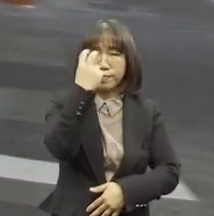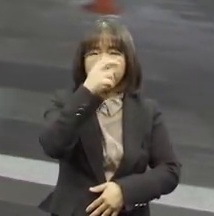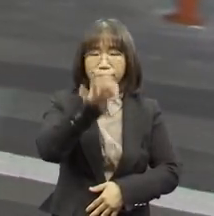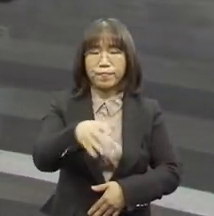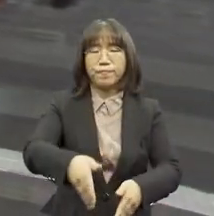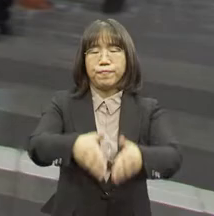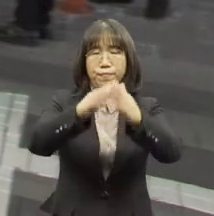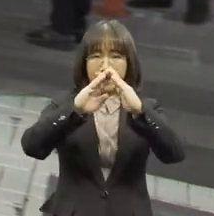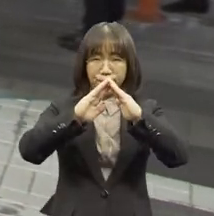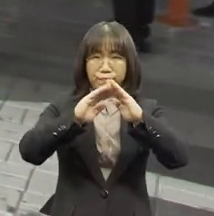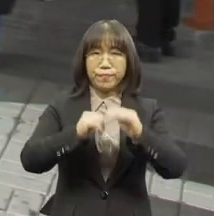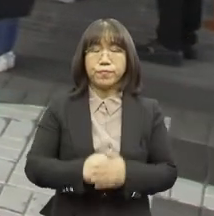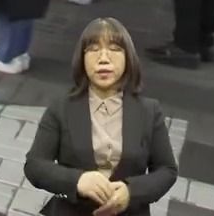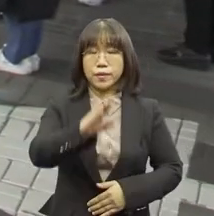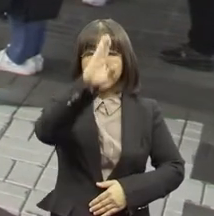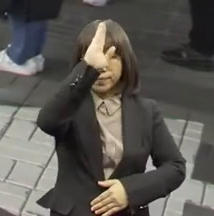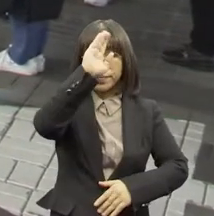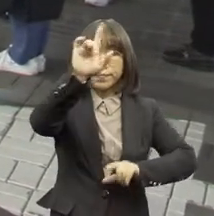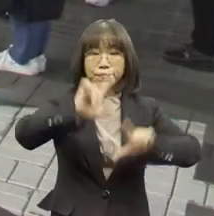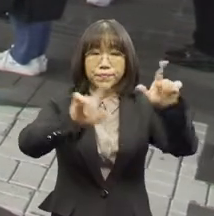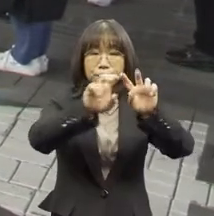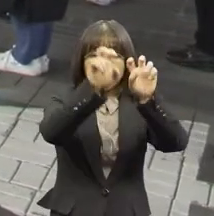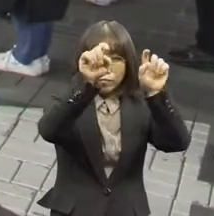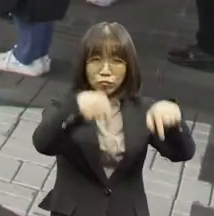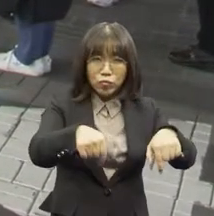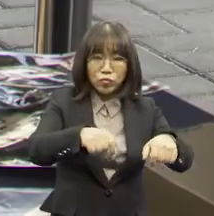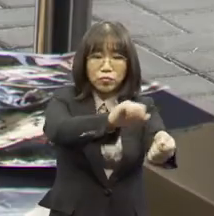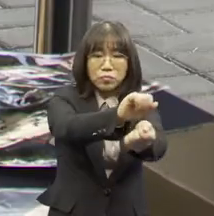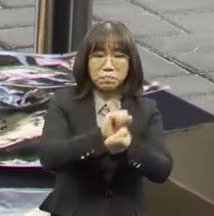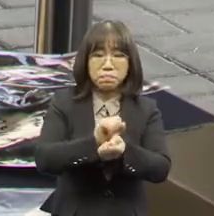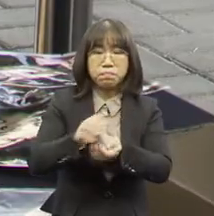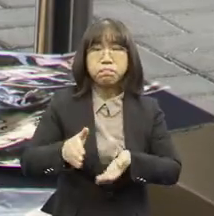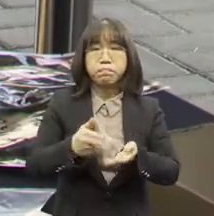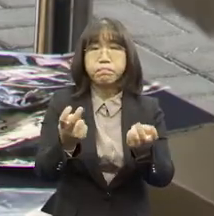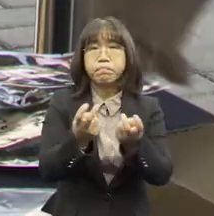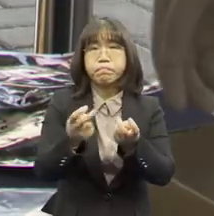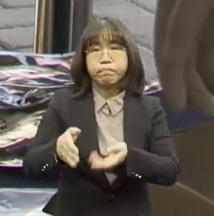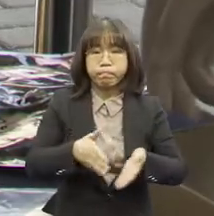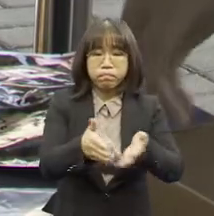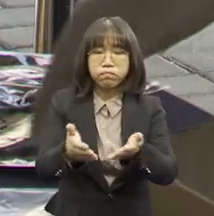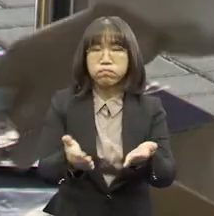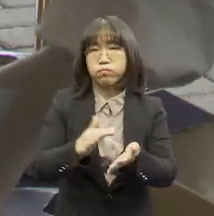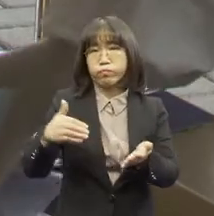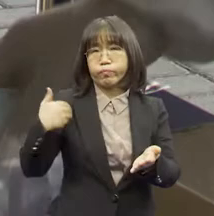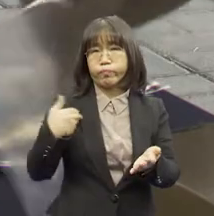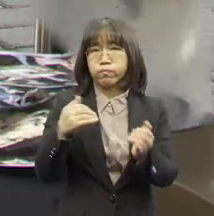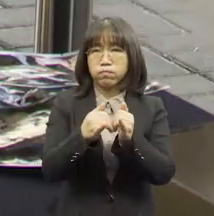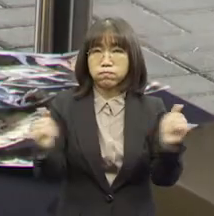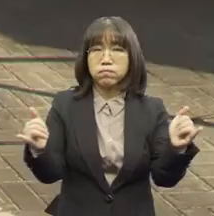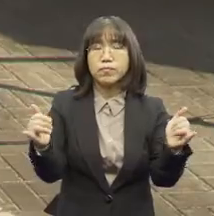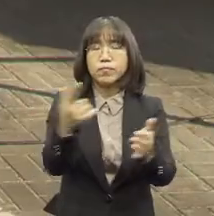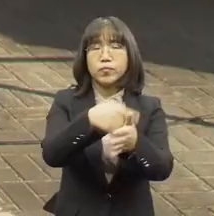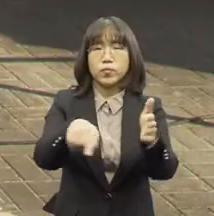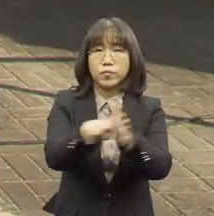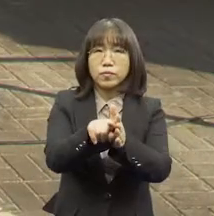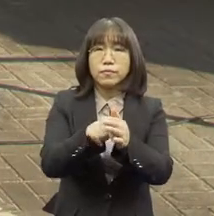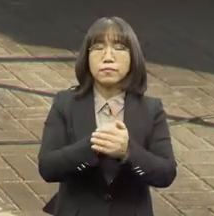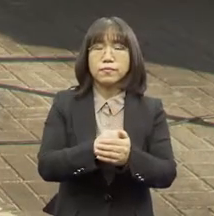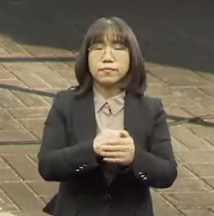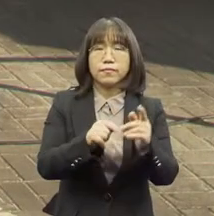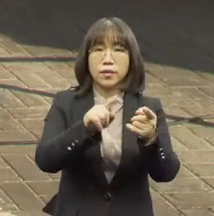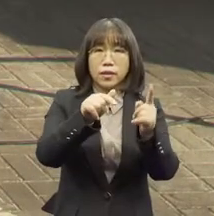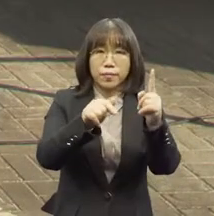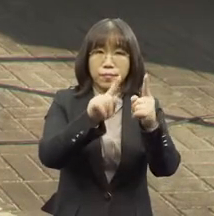운영에 들어갔습니다 무증상 감염 과 감염경로가 불분명한 환자 수가 늘어나는 데 따른 특단의 조치로